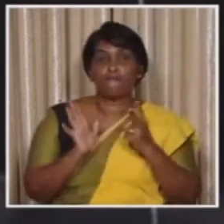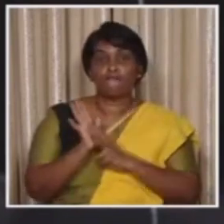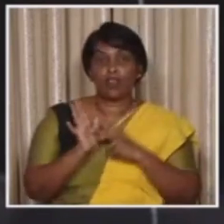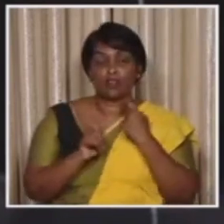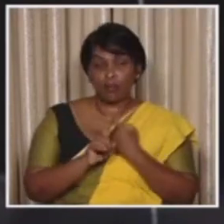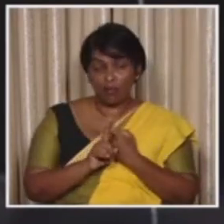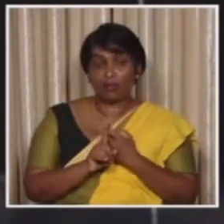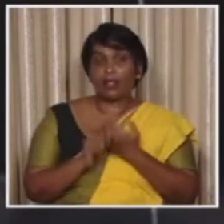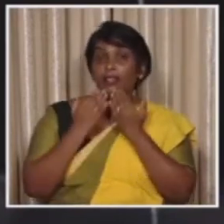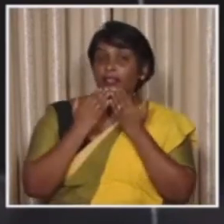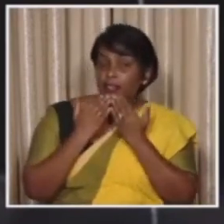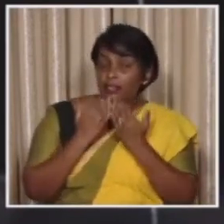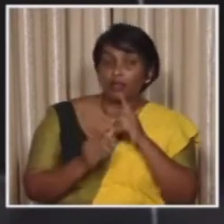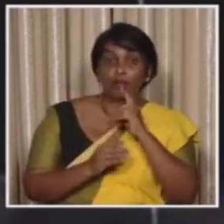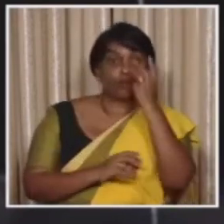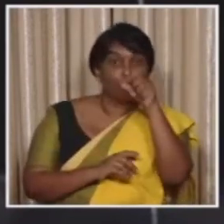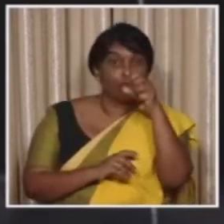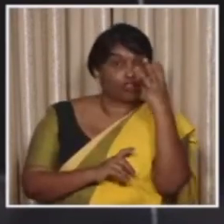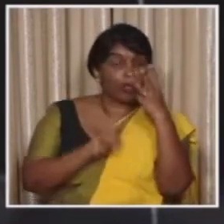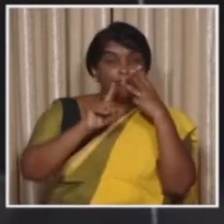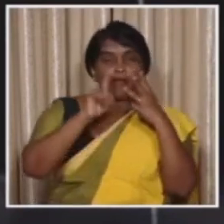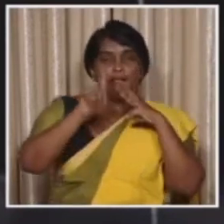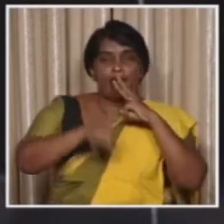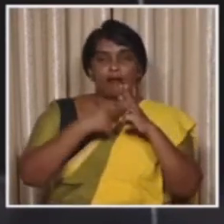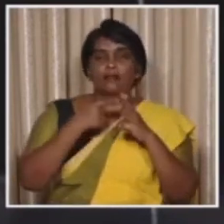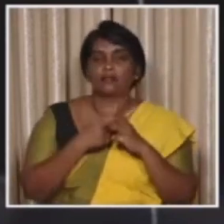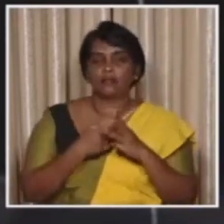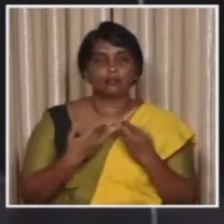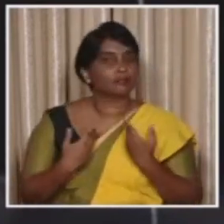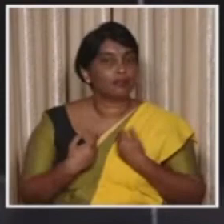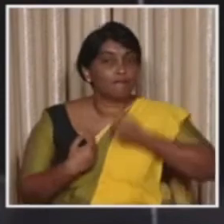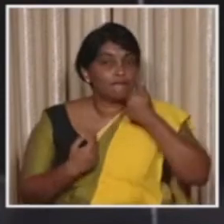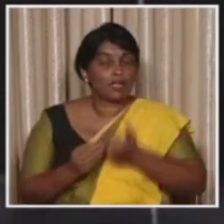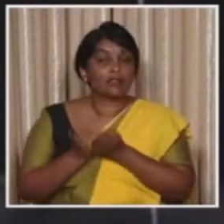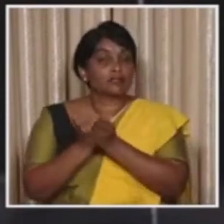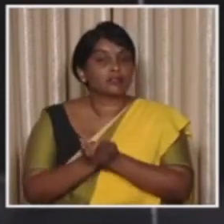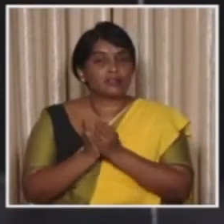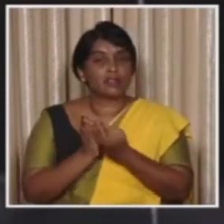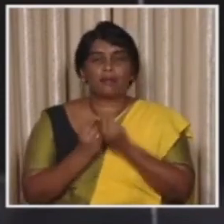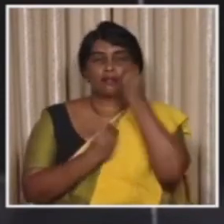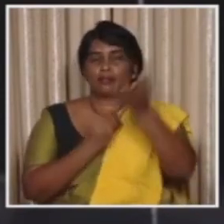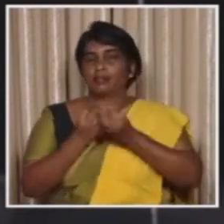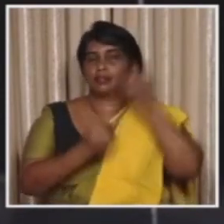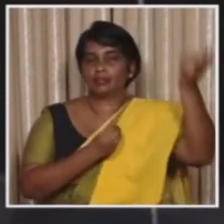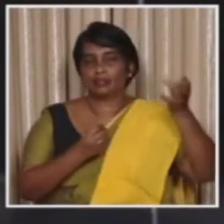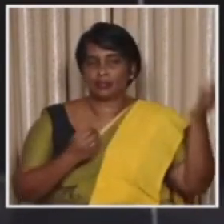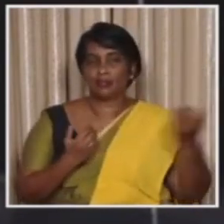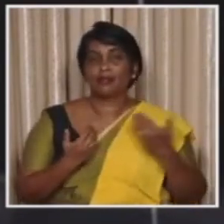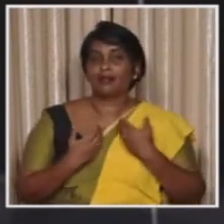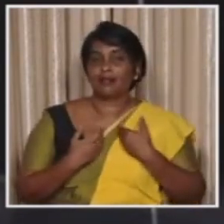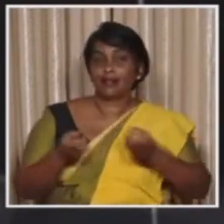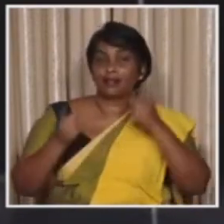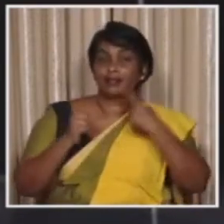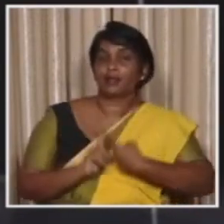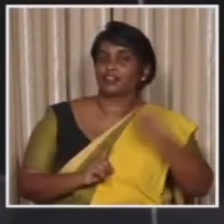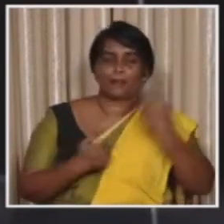ආ ස්තුතිවන්ත වෙන තුන්දෙනාගෙන් එක්කෙනෙක්ගේ මිනිස්සයා. අපි අපිට තියෙන වටිනා සම්පත් එක එකට ඩැහැ ගන්න දීලා අපි මේ ක්‍රීඩාව